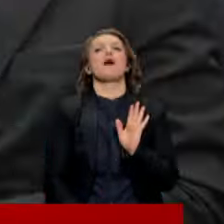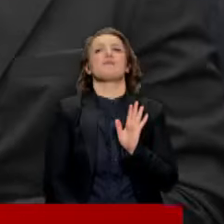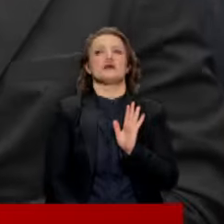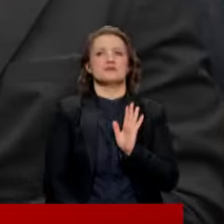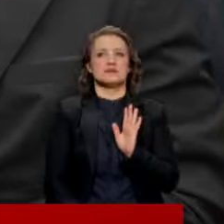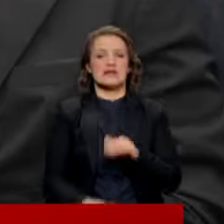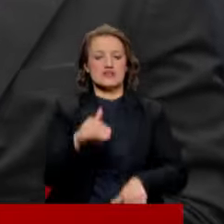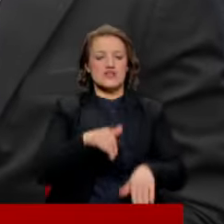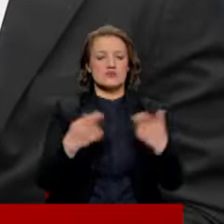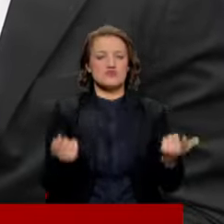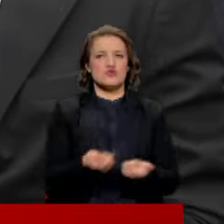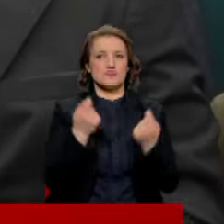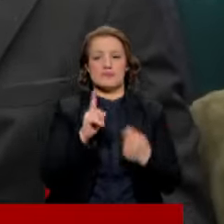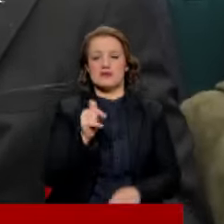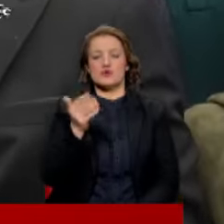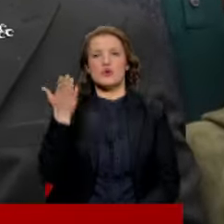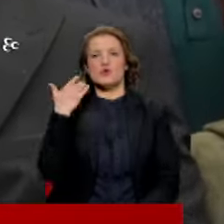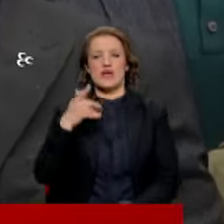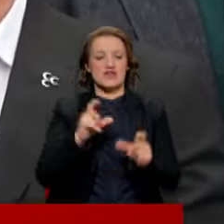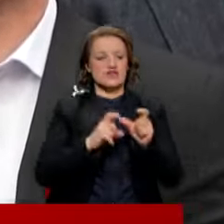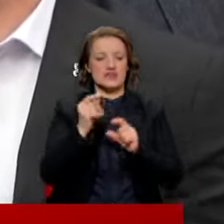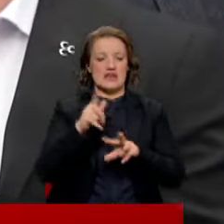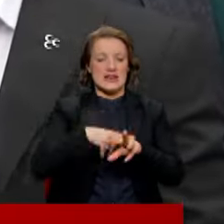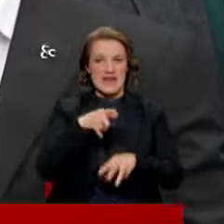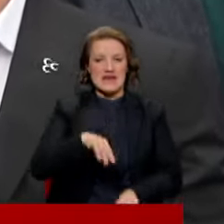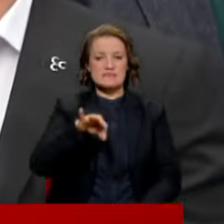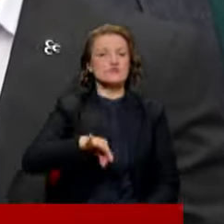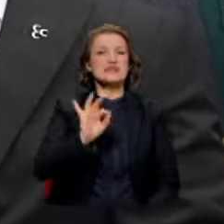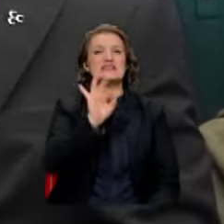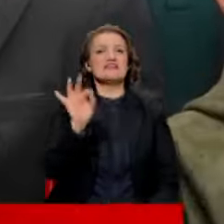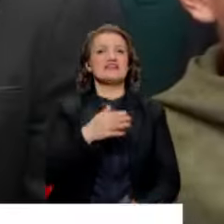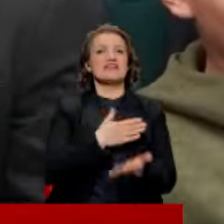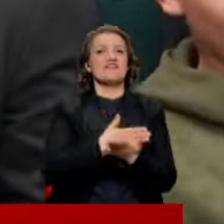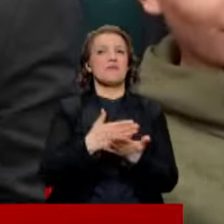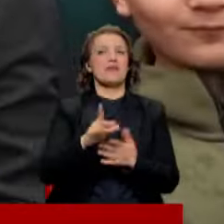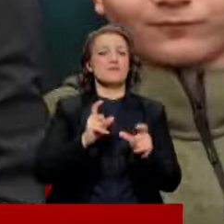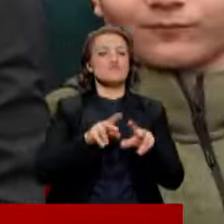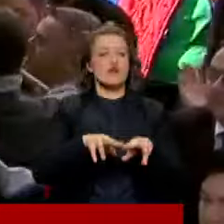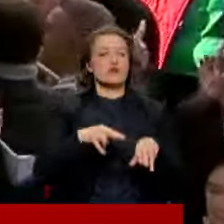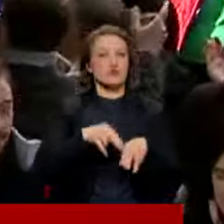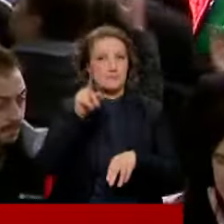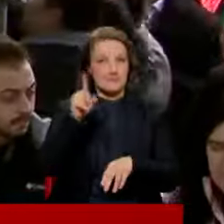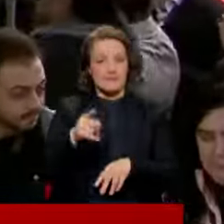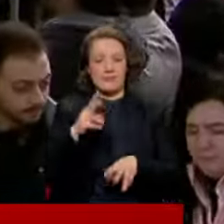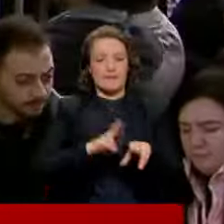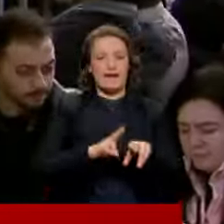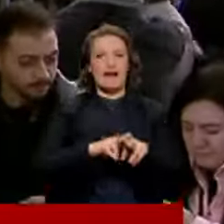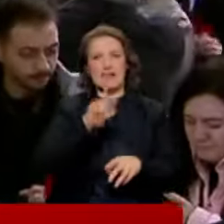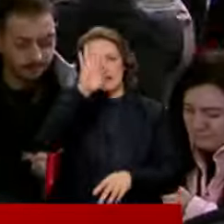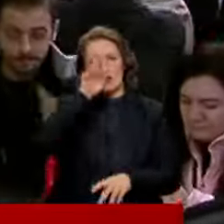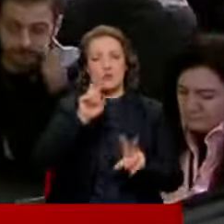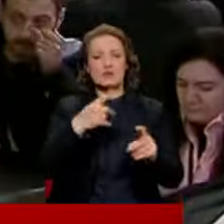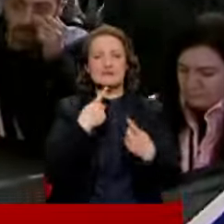Bakmaz. Seçim çalışmalarına bir gün öncesinde Şile'de, yeni günde de Silivri'de devam eden Murat Kurumsa Kanal İstanbul'a yine hiç